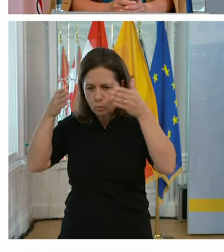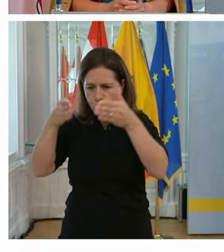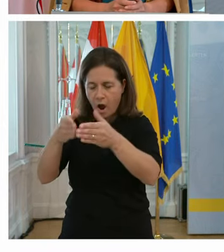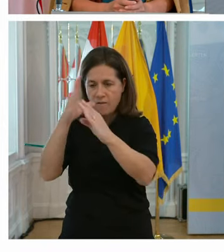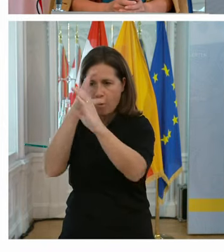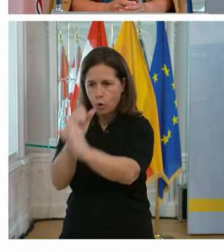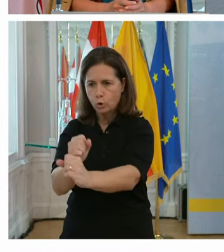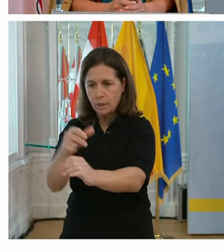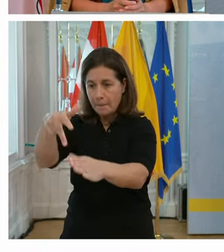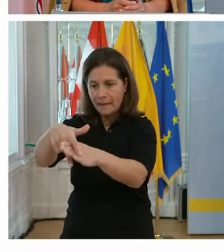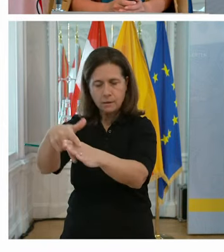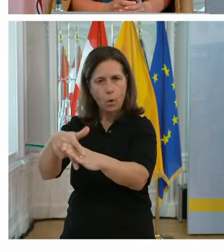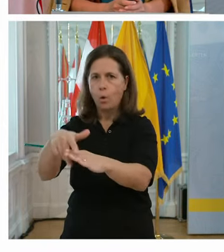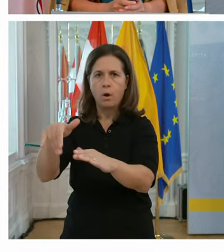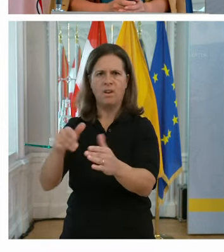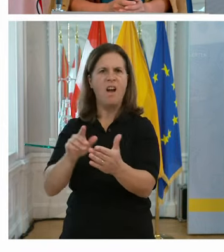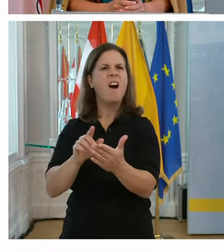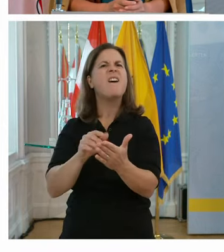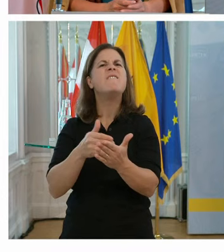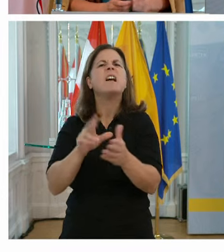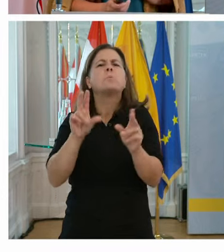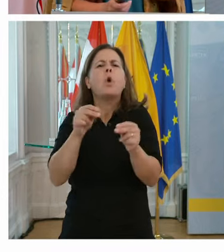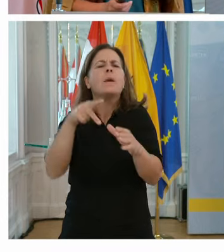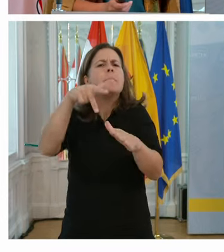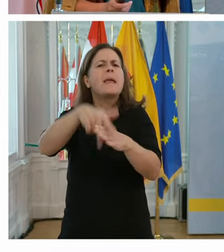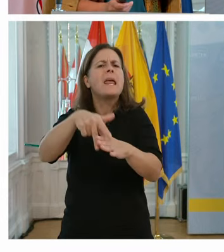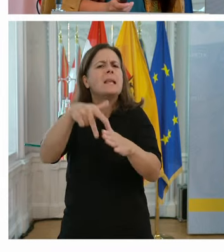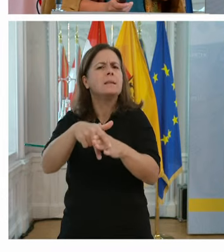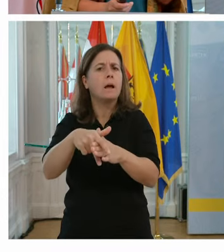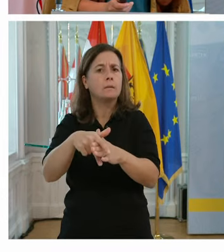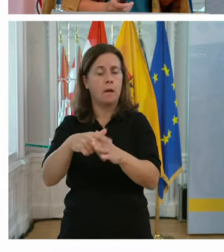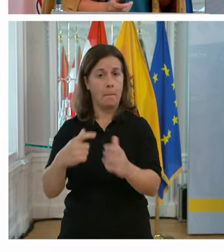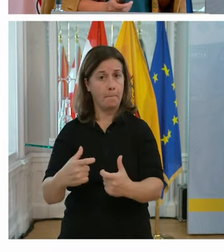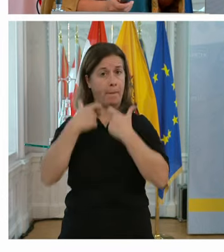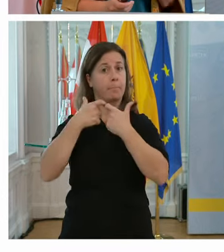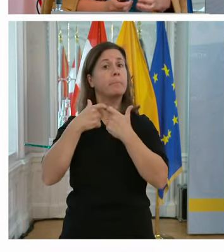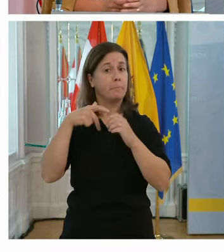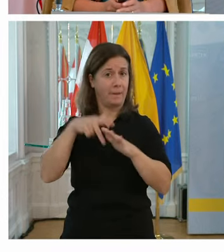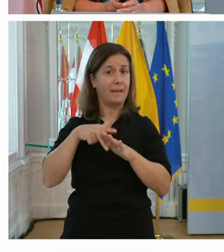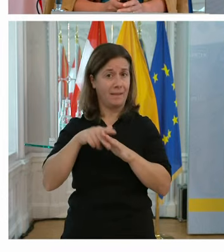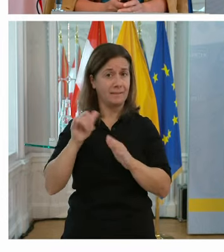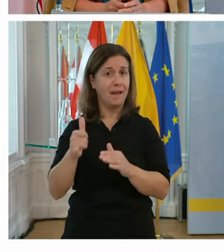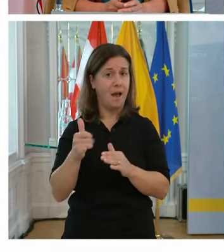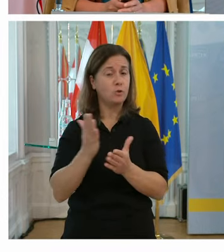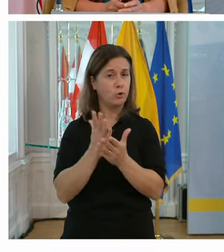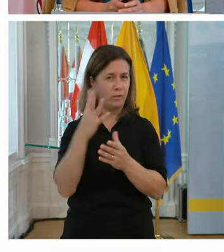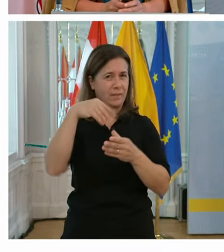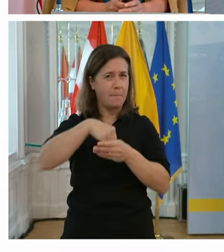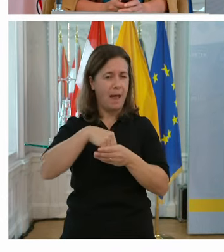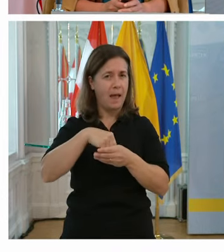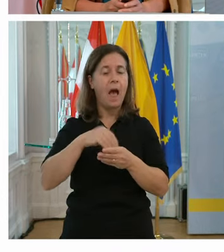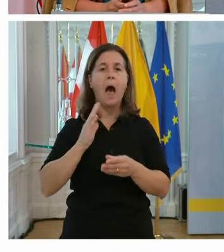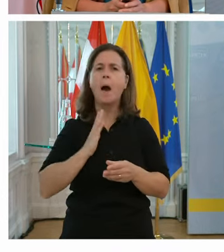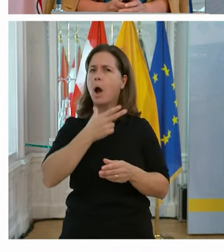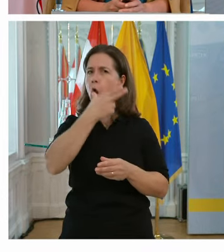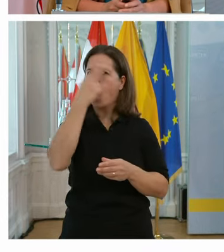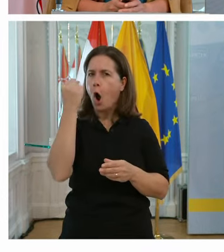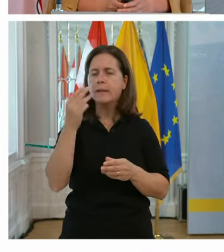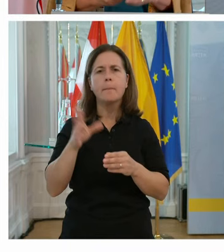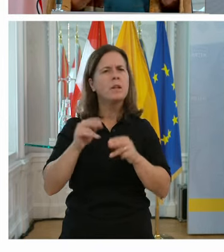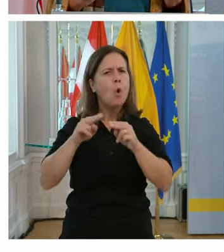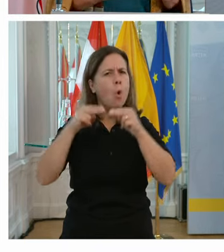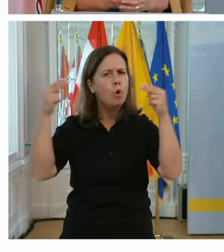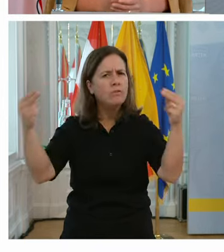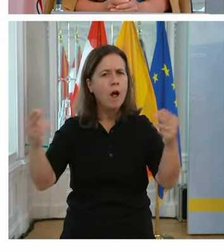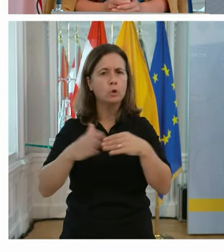ändern. Wann ist man behindert? Ja, man wird behindert, das kam eh vor. Aber gerade bei Leuten, die auch Unfälle hatten,